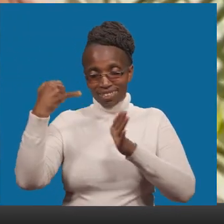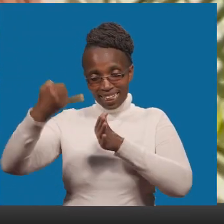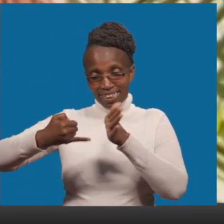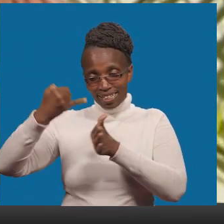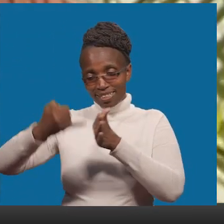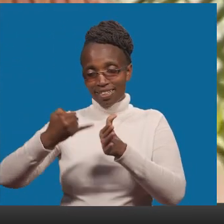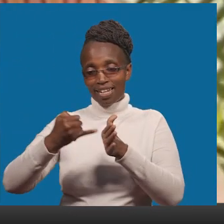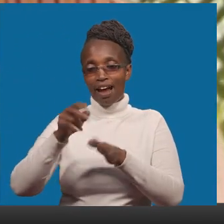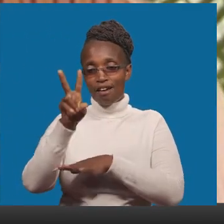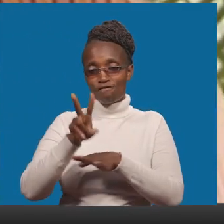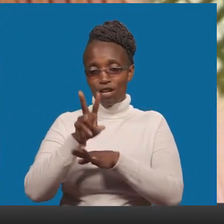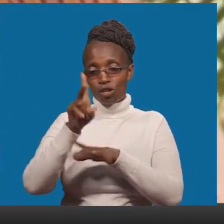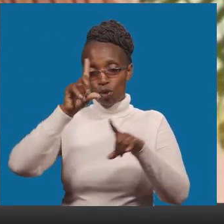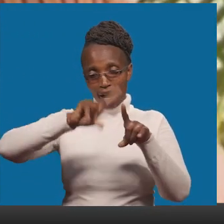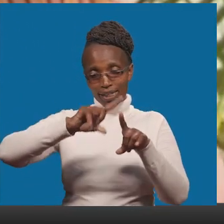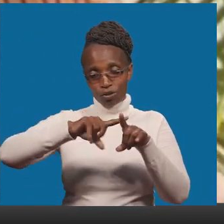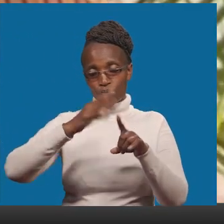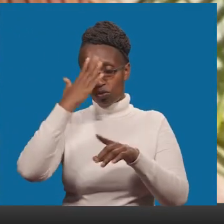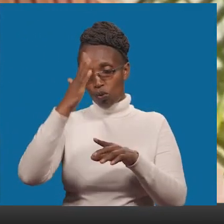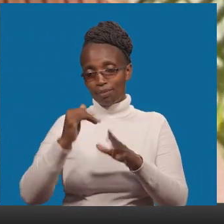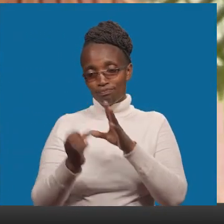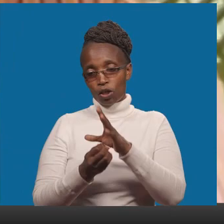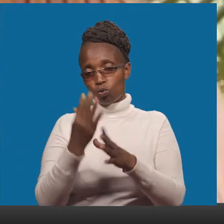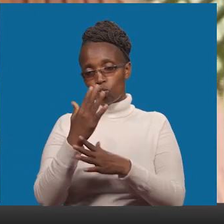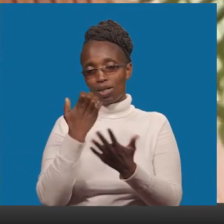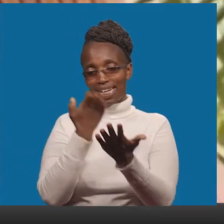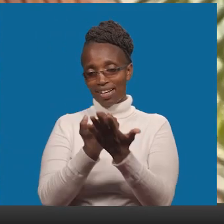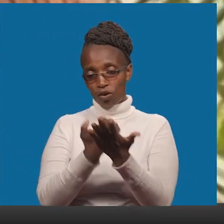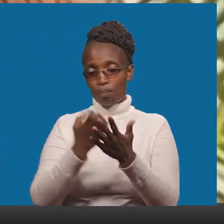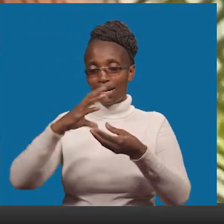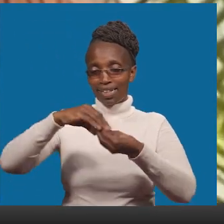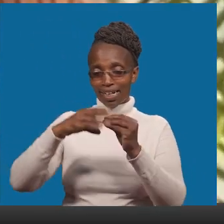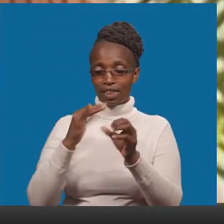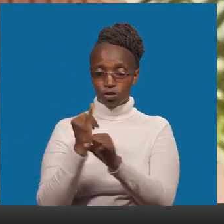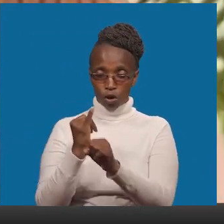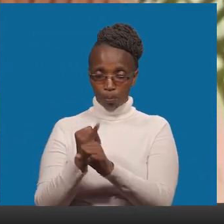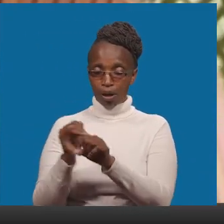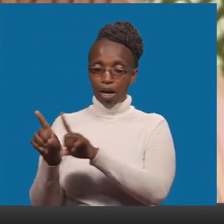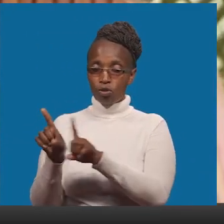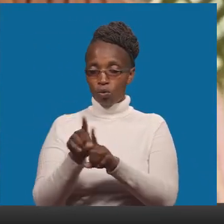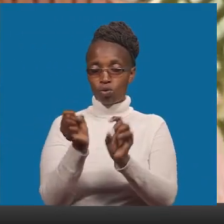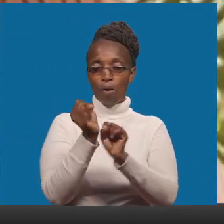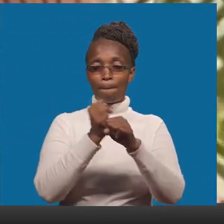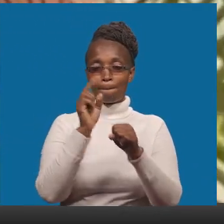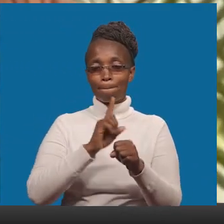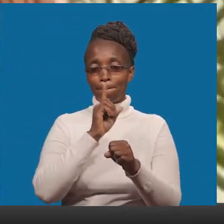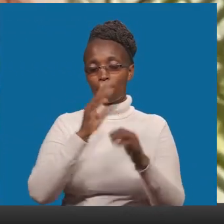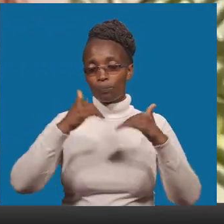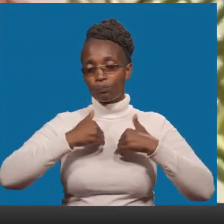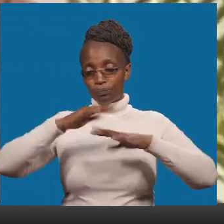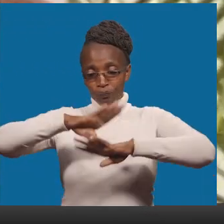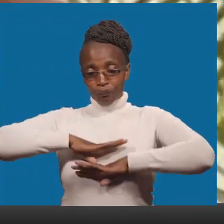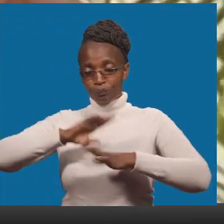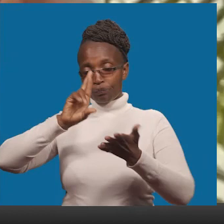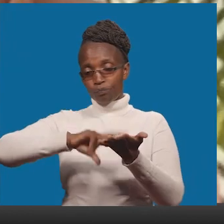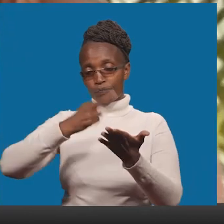addition, so that we can grow our economy, create jobs, and ensure that we have enough resources through taxes